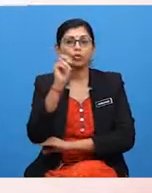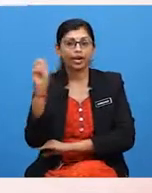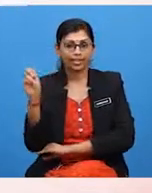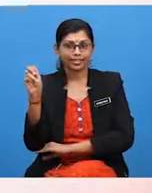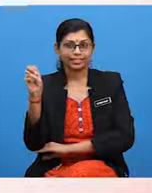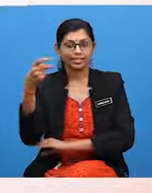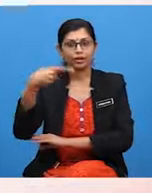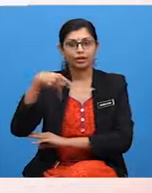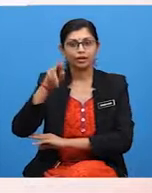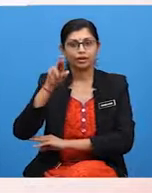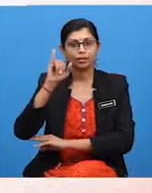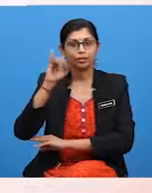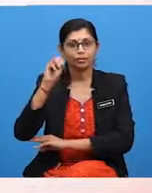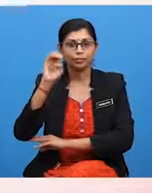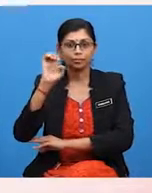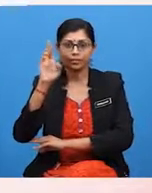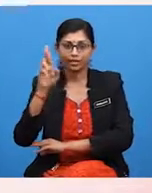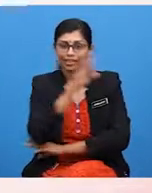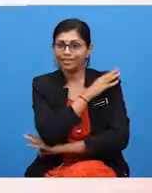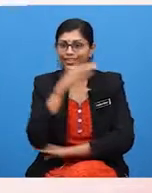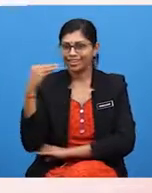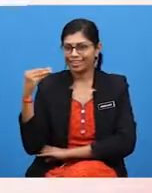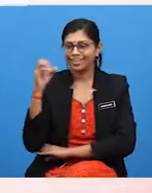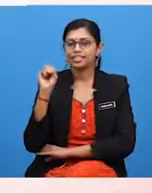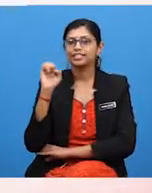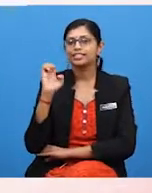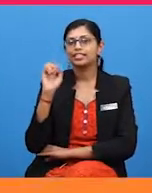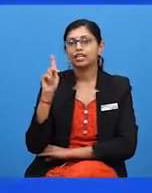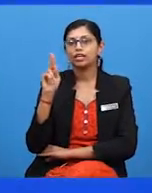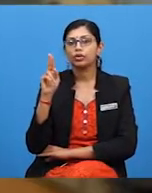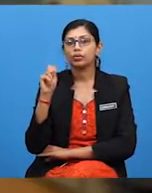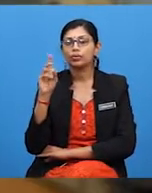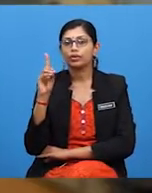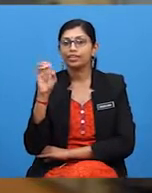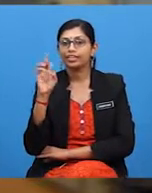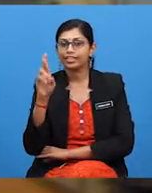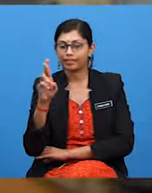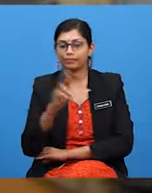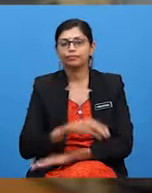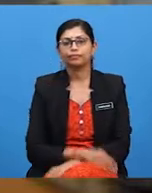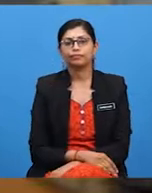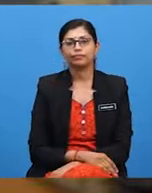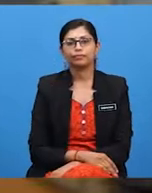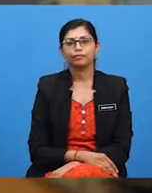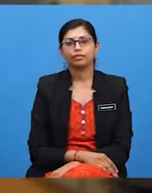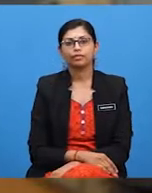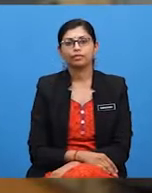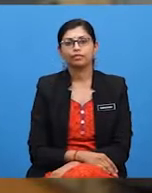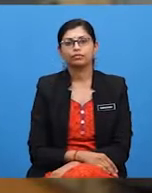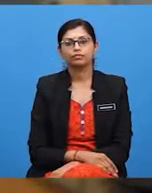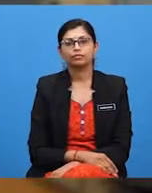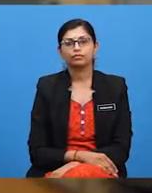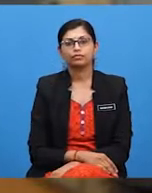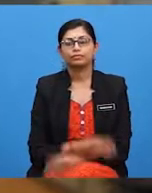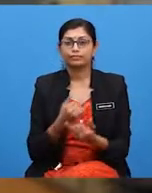primer dan pertumbuhan sekunder pada tumbuhan. Sebelum memulakan pembelajaran hari ini,